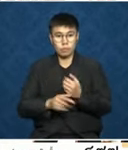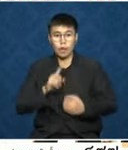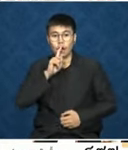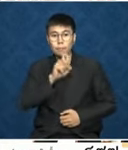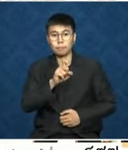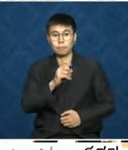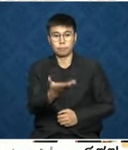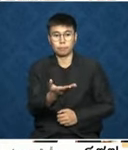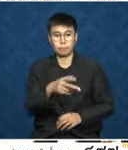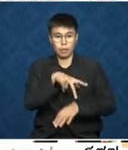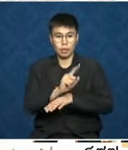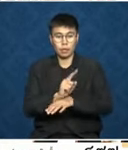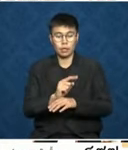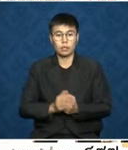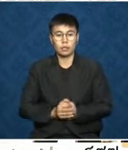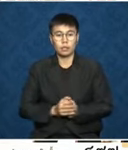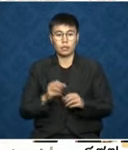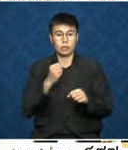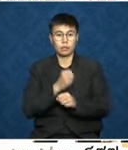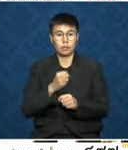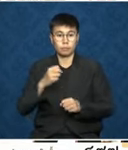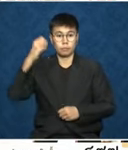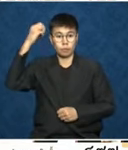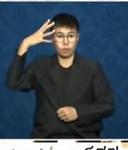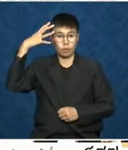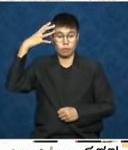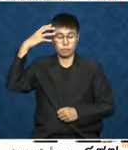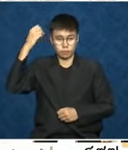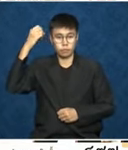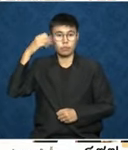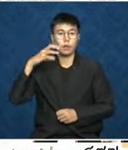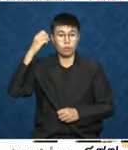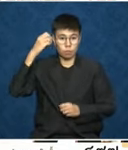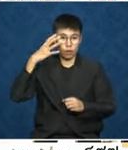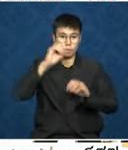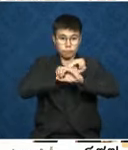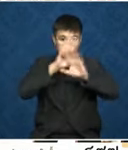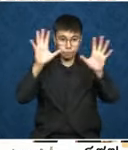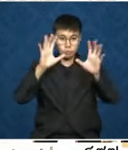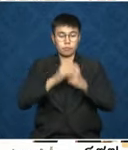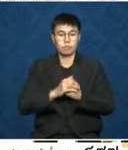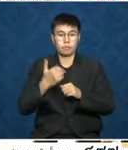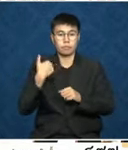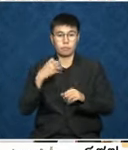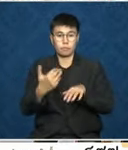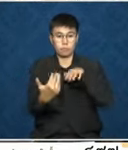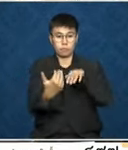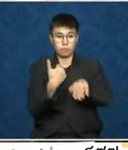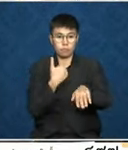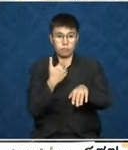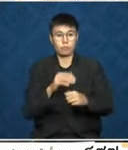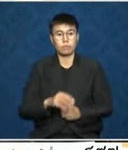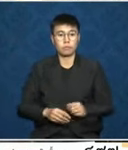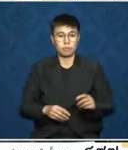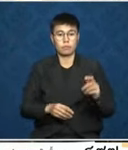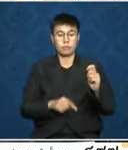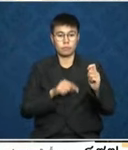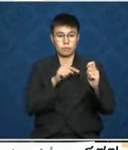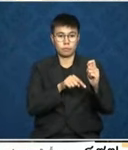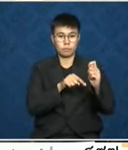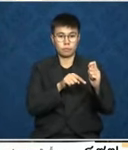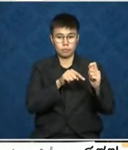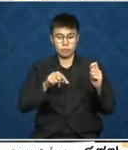เรื่องการขยายเขตไฟฟ้าและเรื่องไฟฟ้า 2งครับข้อที่ 1ครับเรื่องถนนสายบ้านหนองบัวหมู่ 4หมู่